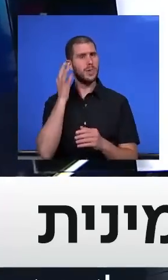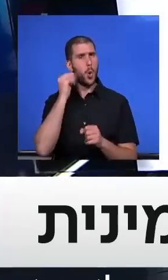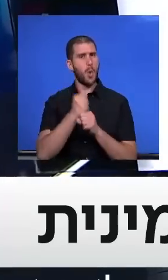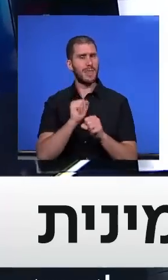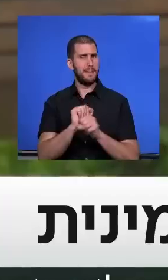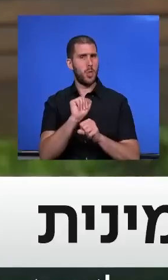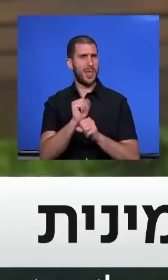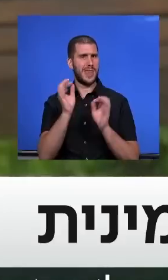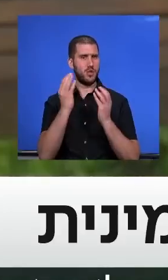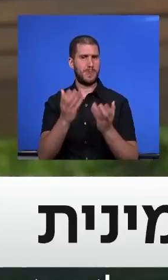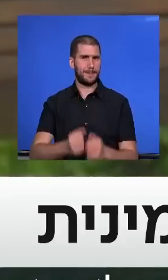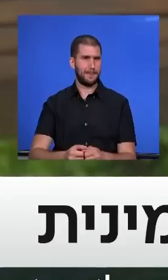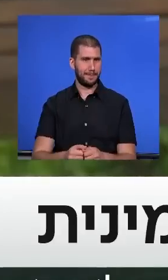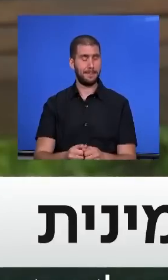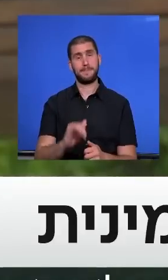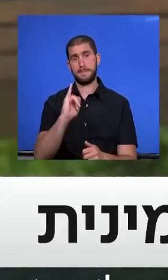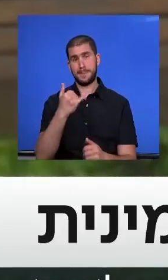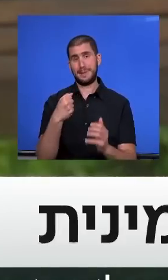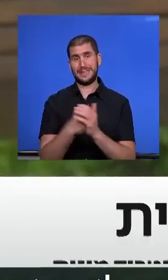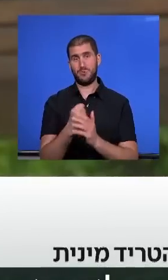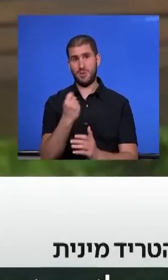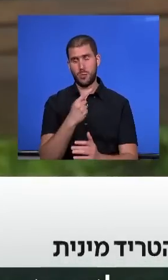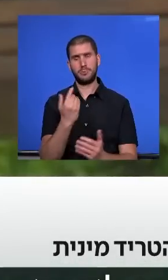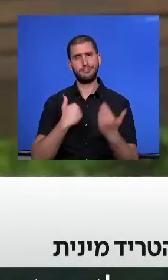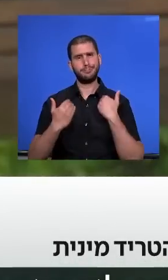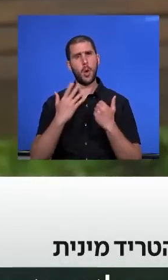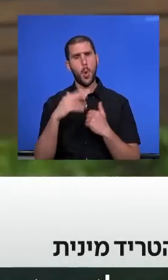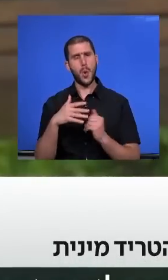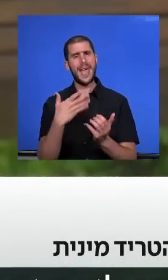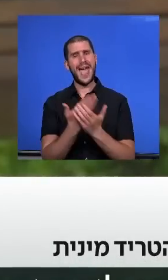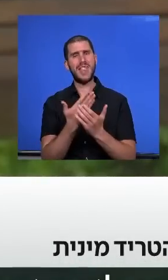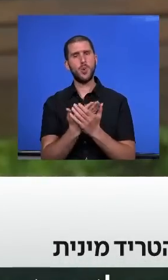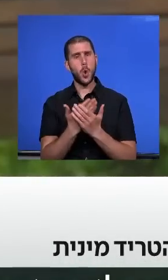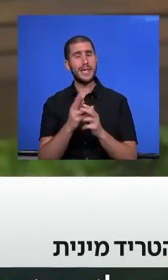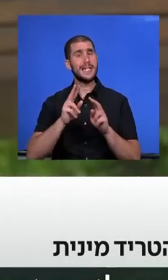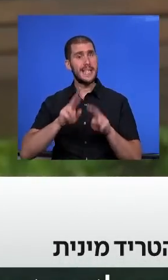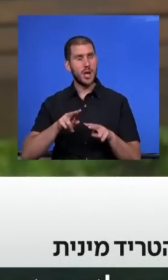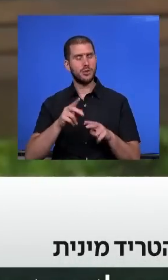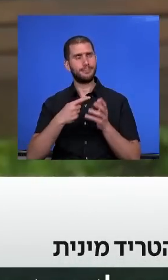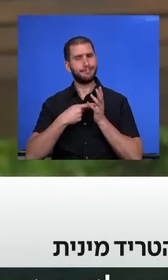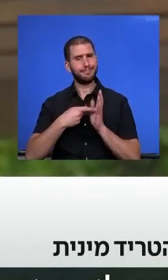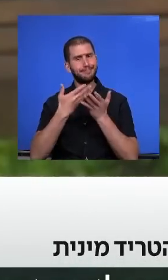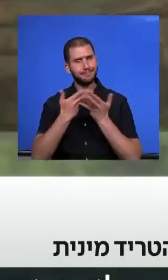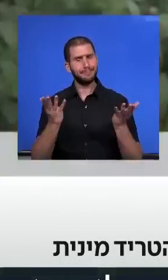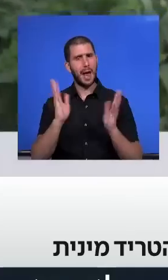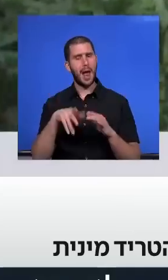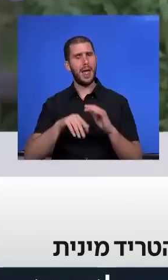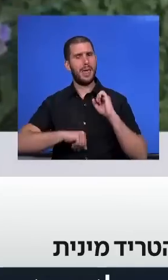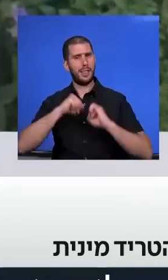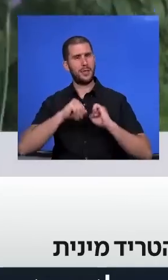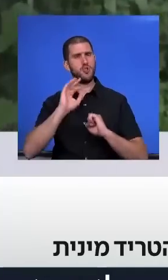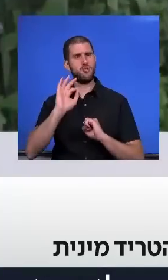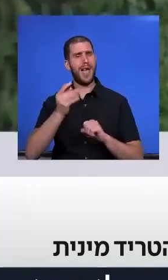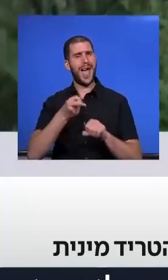באופן רשמי. כן, מיכל, אז במהלך סוף השבוע מגיעות אלינו עוד ועוד עדויות שיש בהם כדי לשפוך אור על הדפוס הזה של